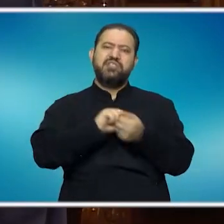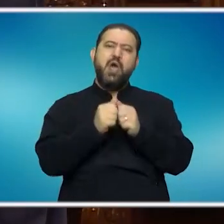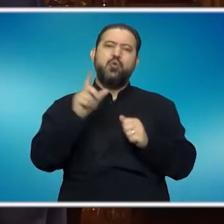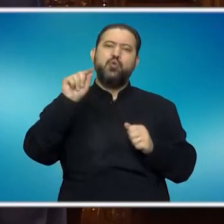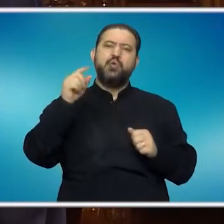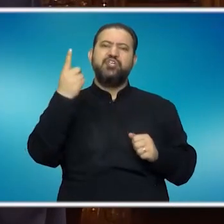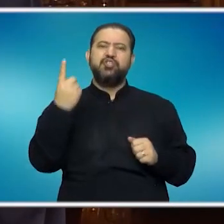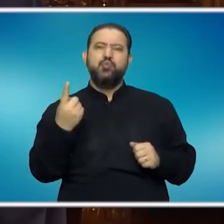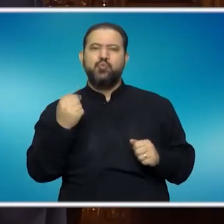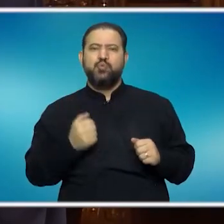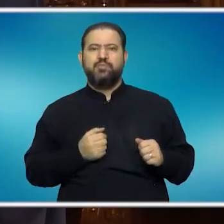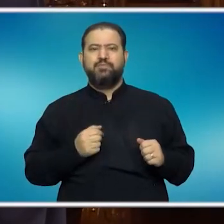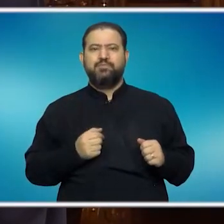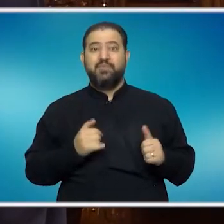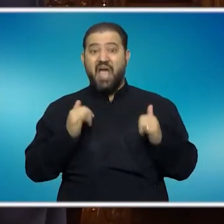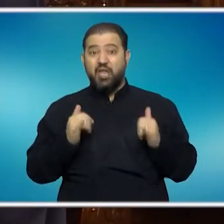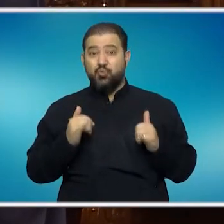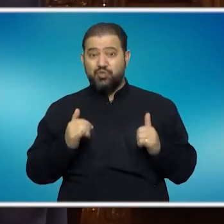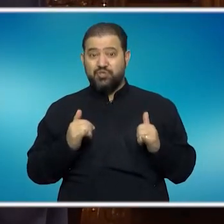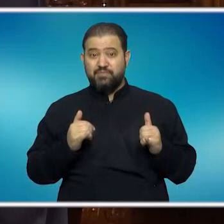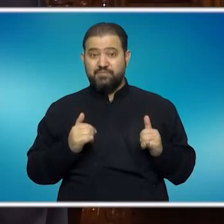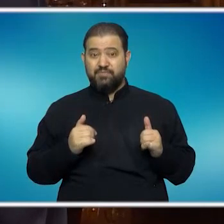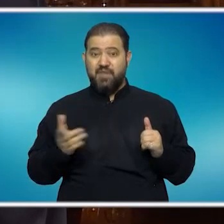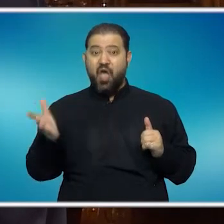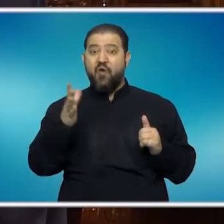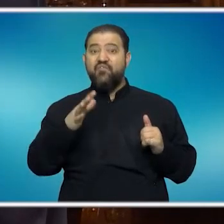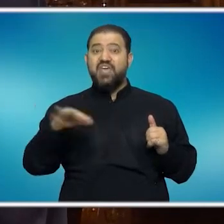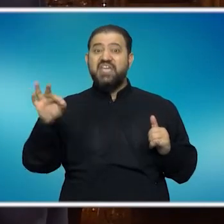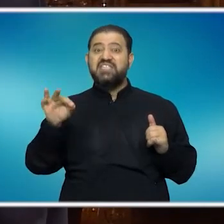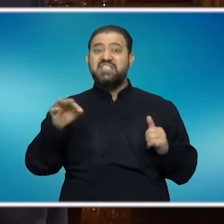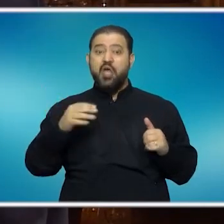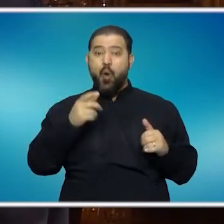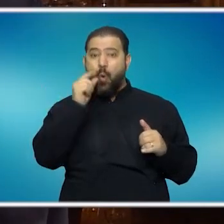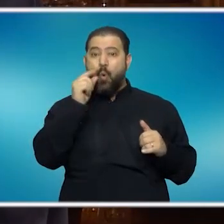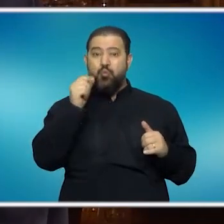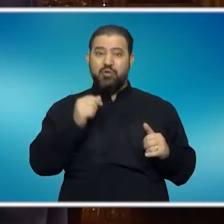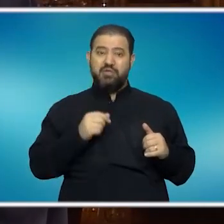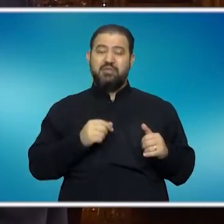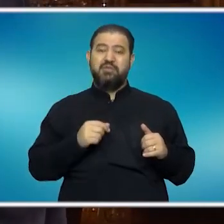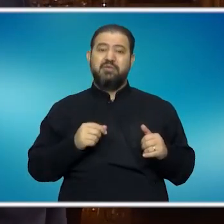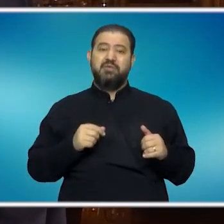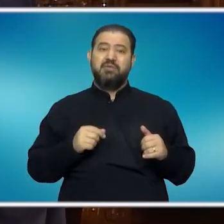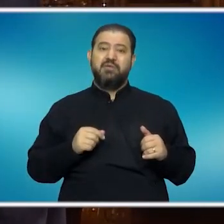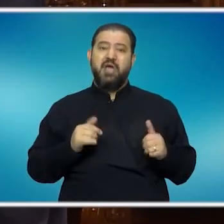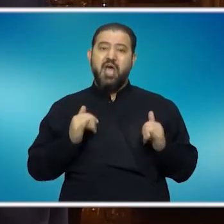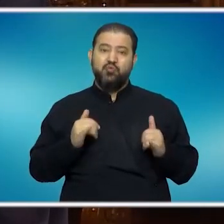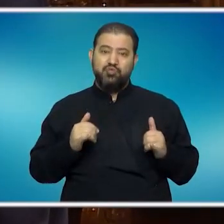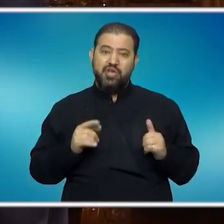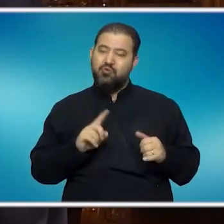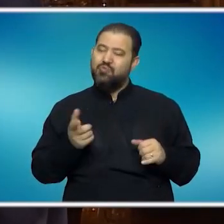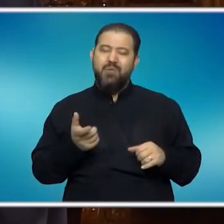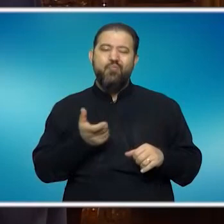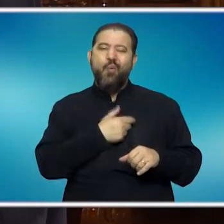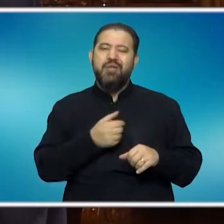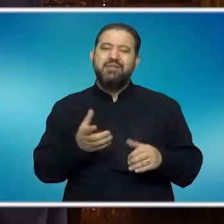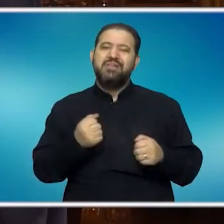de la dreapta judecată a rațiunii umane. Și atunci, ființa umană este restaurată și noi chiar nu mai avem acum